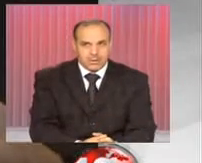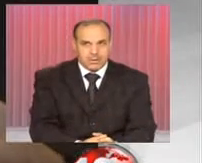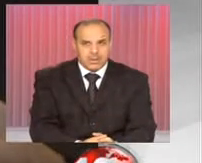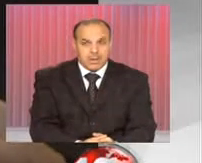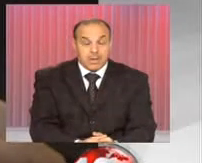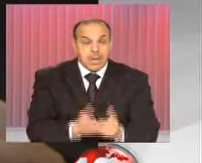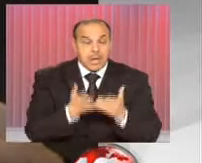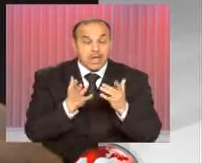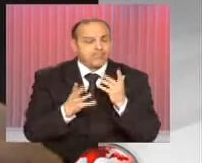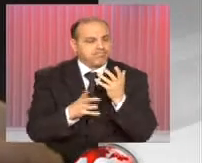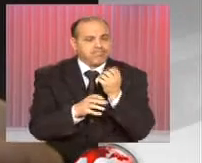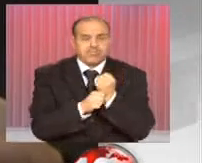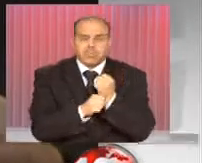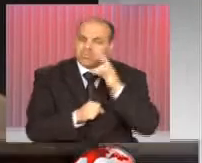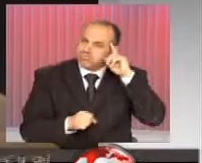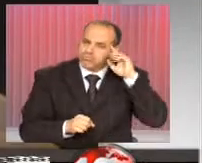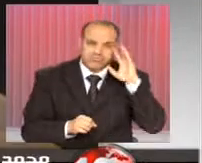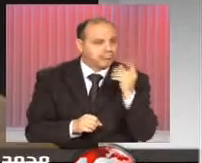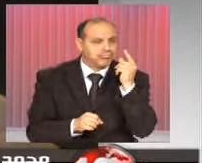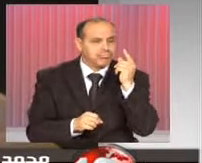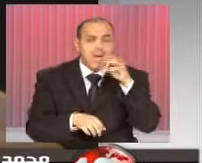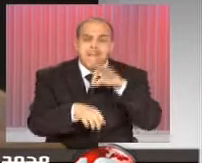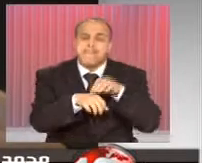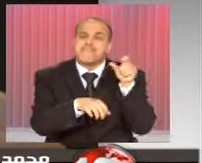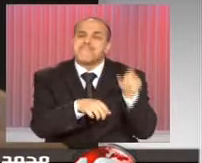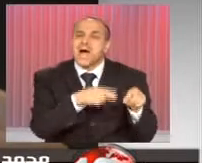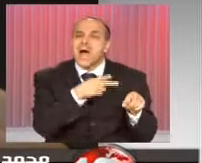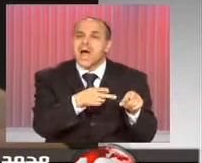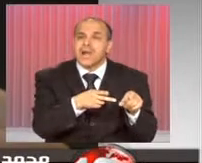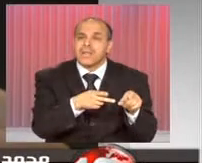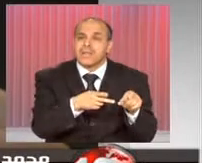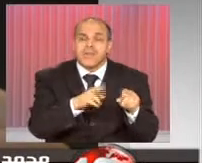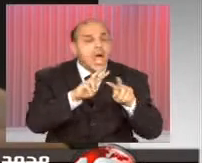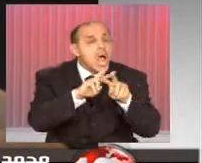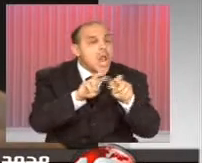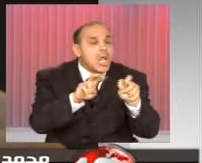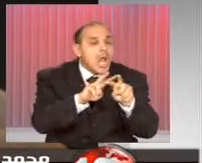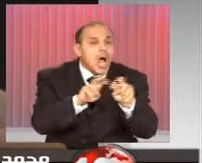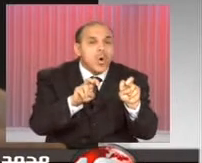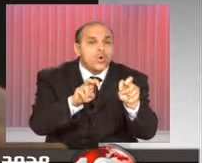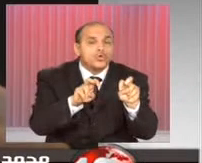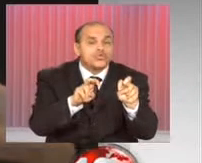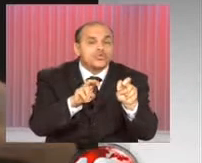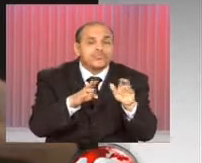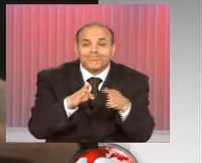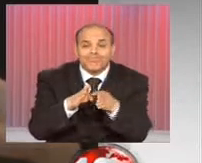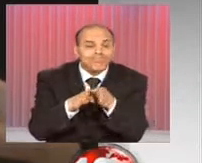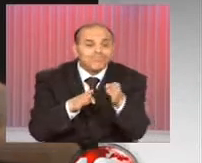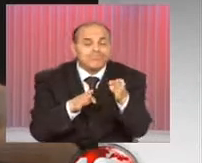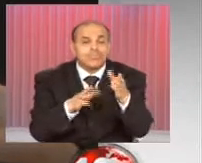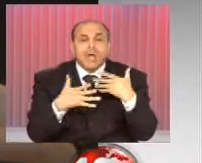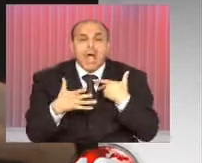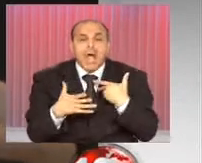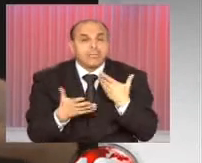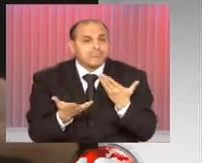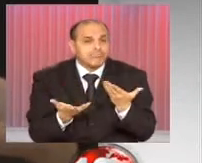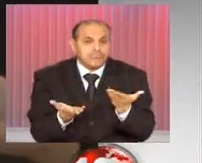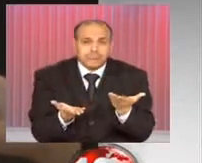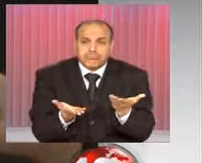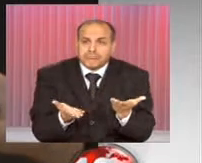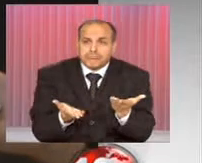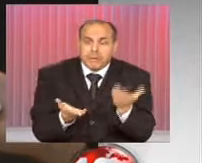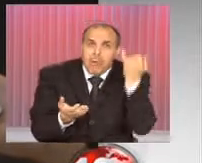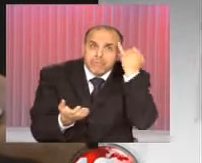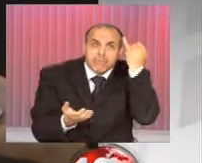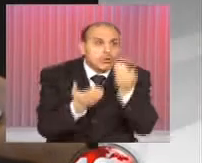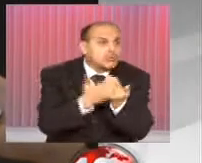شيء غير مقبول أن اليوم المريض يبدأ يلوج في المسالك كانوا حاجة يعني بدعة